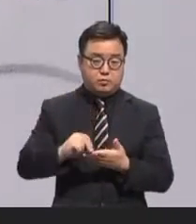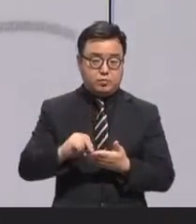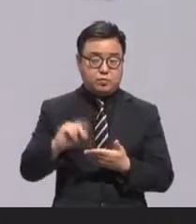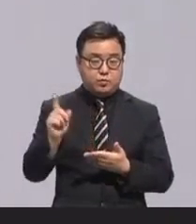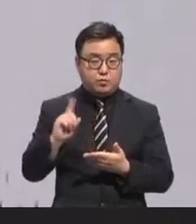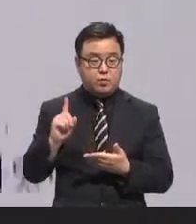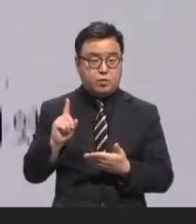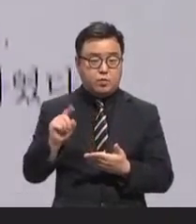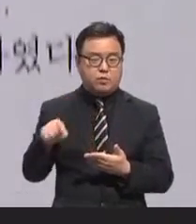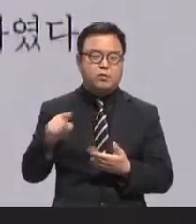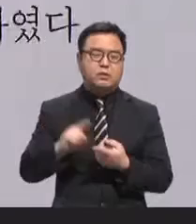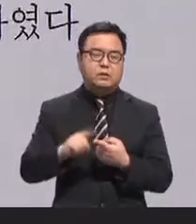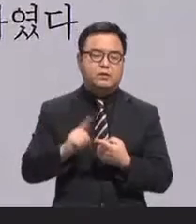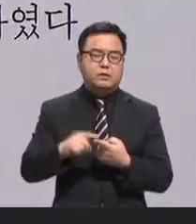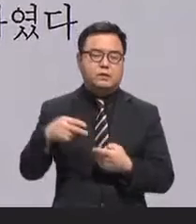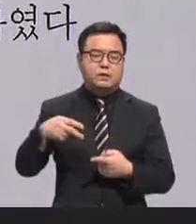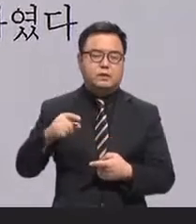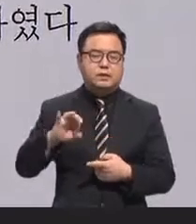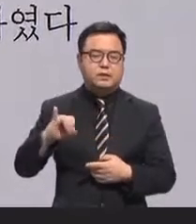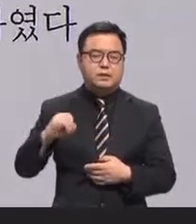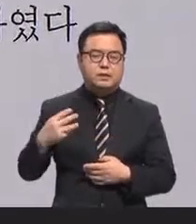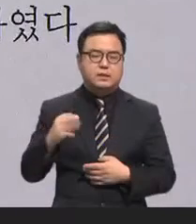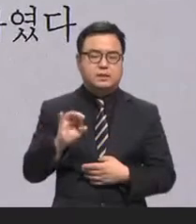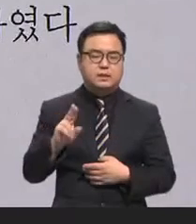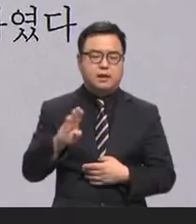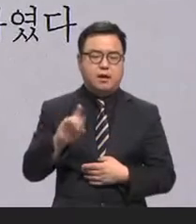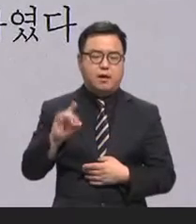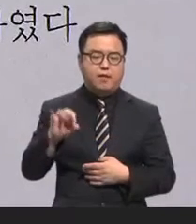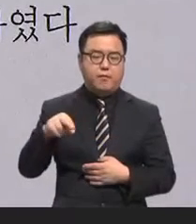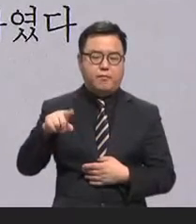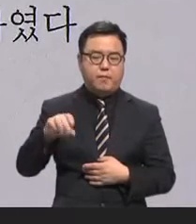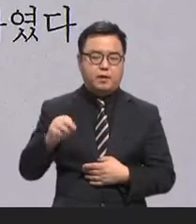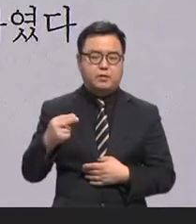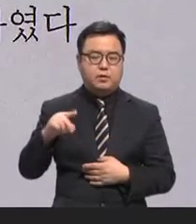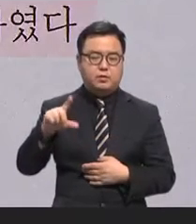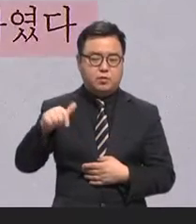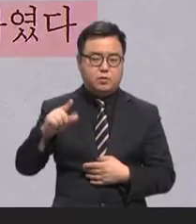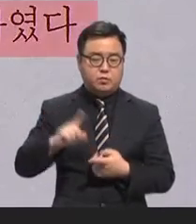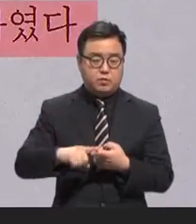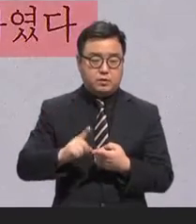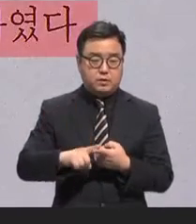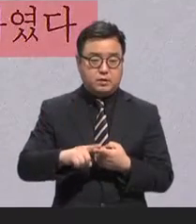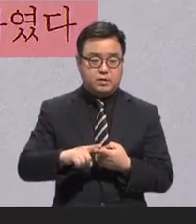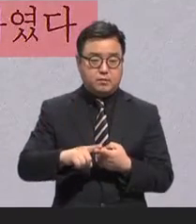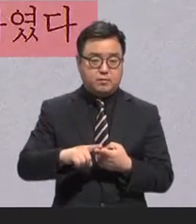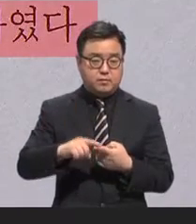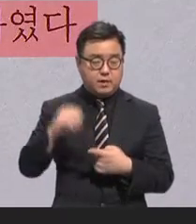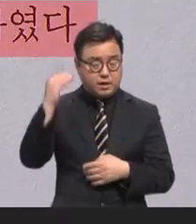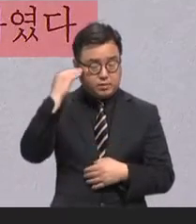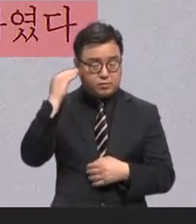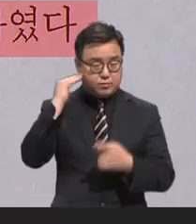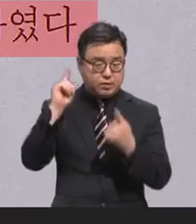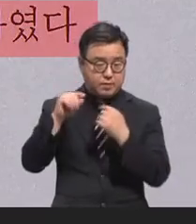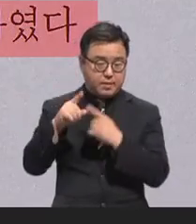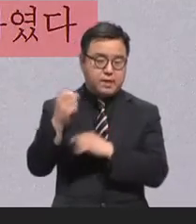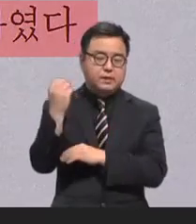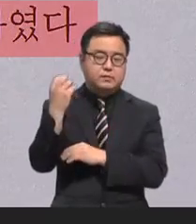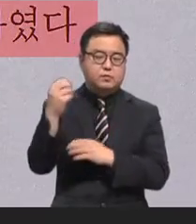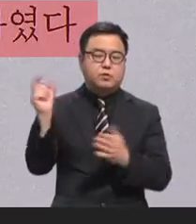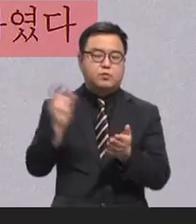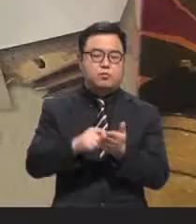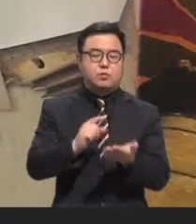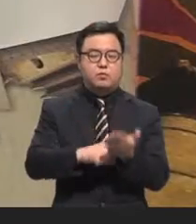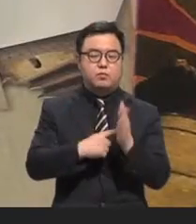응하게 부당성 으로 난시 위라 방송 대국이 대함미사일 신보 에 게재되었다 고 1 보기 5번을 복수 정답으로 인정할 수 있느냐는